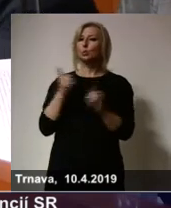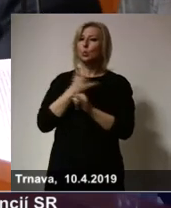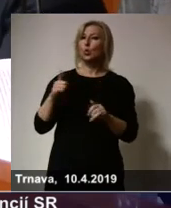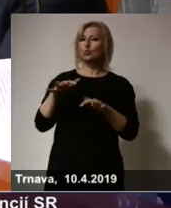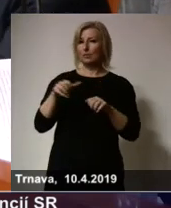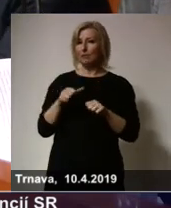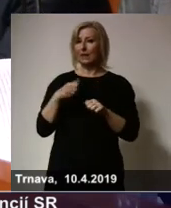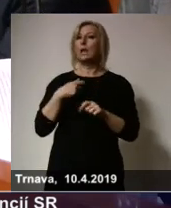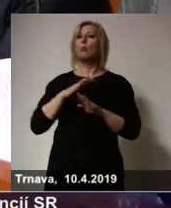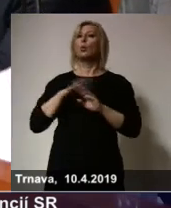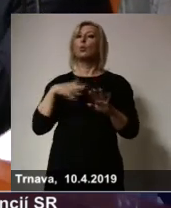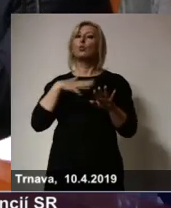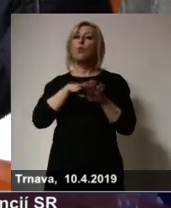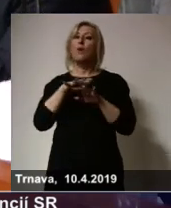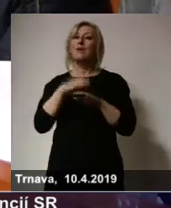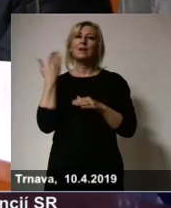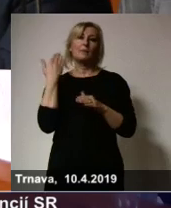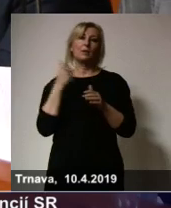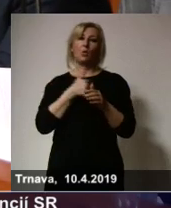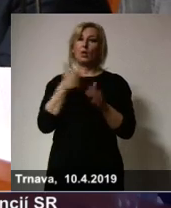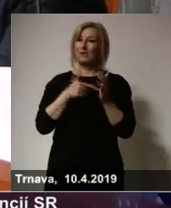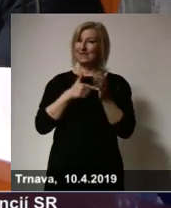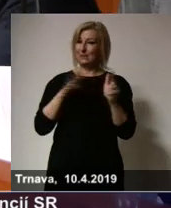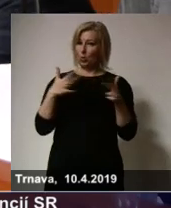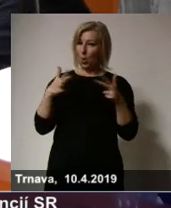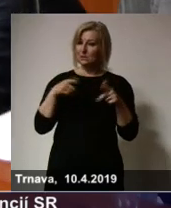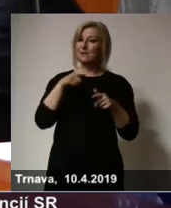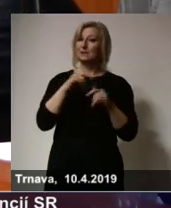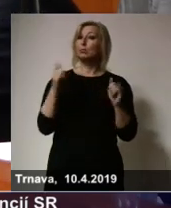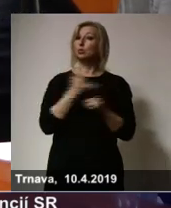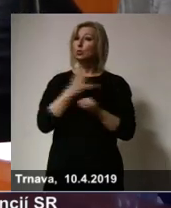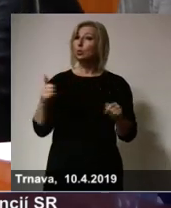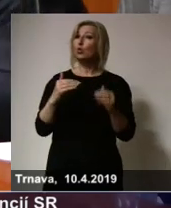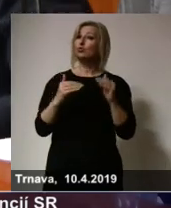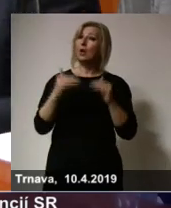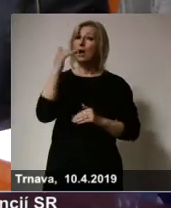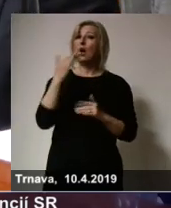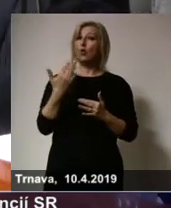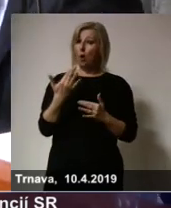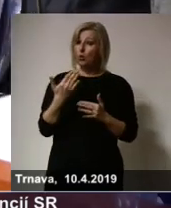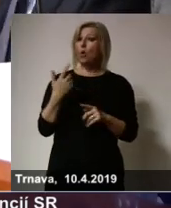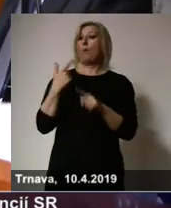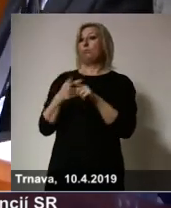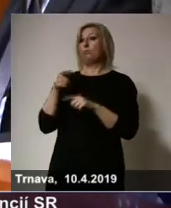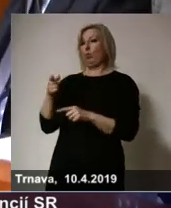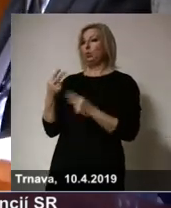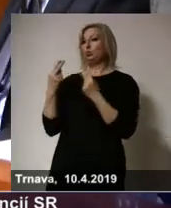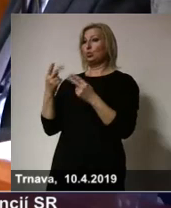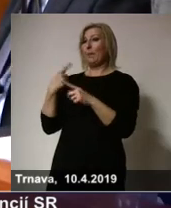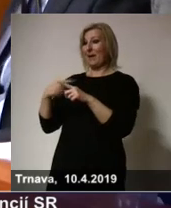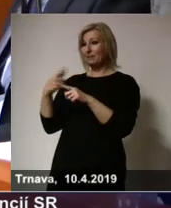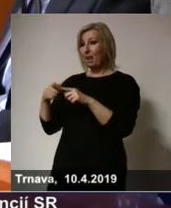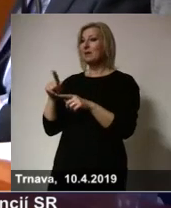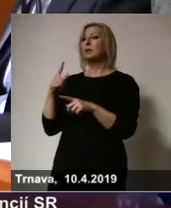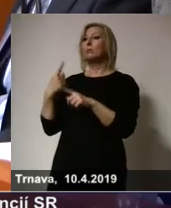napísané v skutočnej výške. A takisto suma splátok jednak istiny aj úrokov nepresiahne